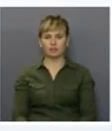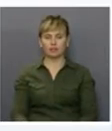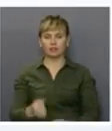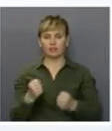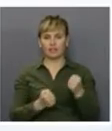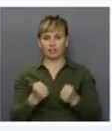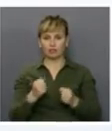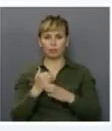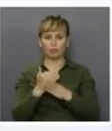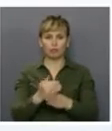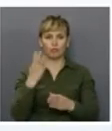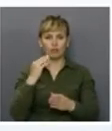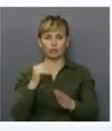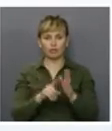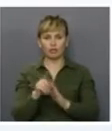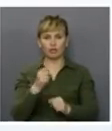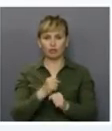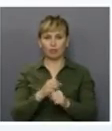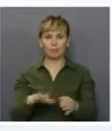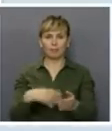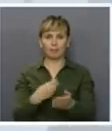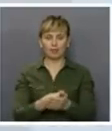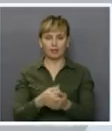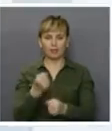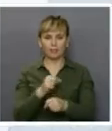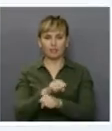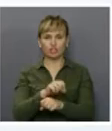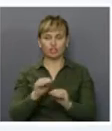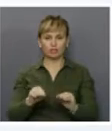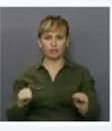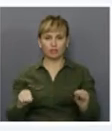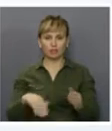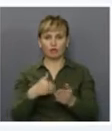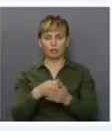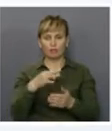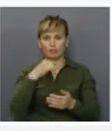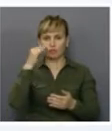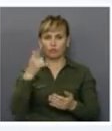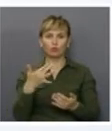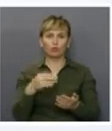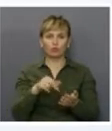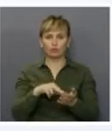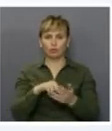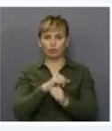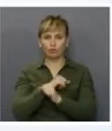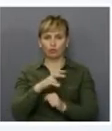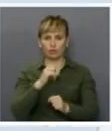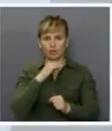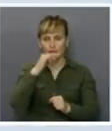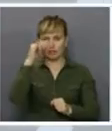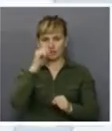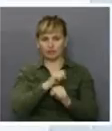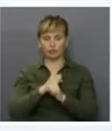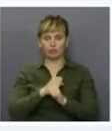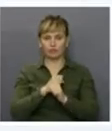Автовладельцам в помощь. В Алматы заработала платная система парковок. Отпуск по-казахстански. Сколько стоит отдых на отечественных